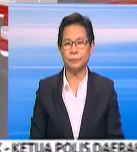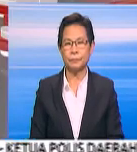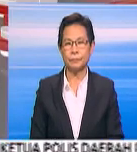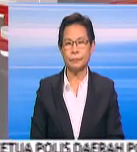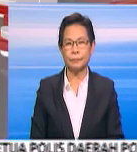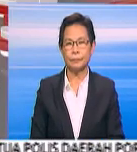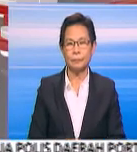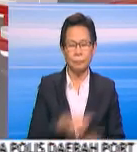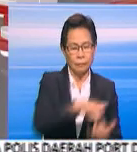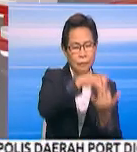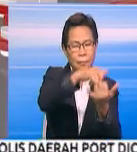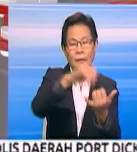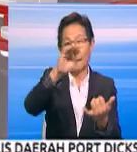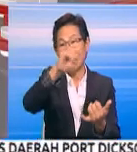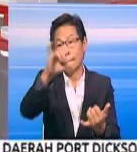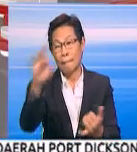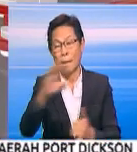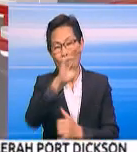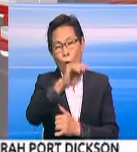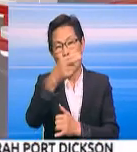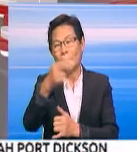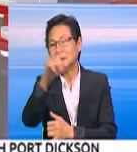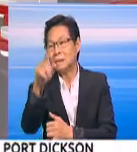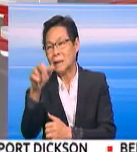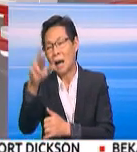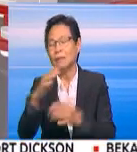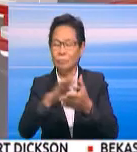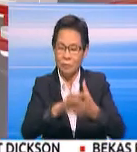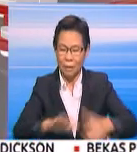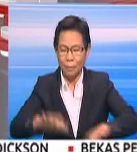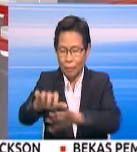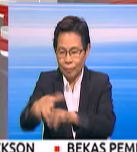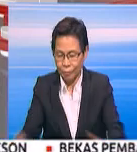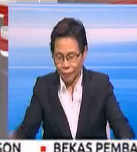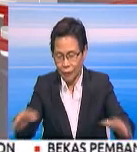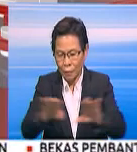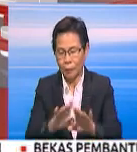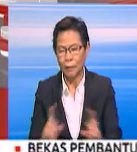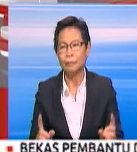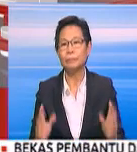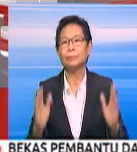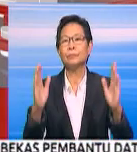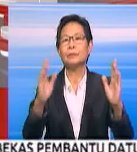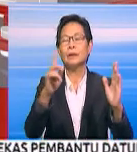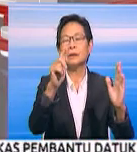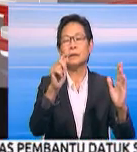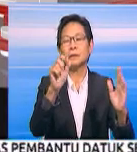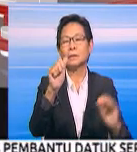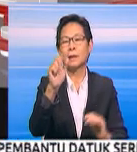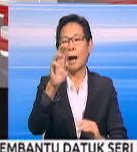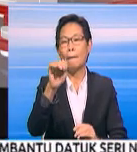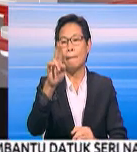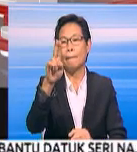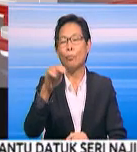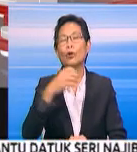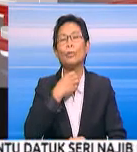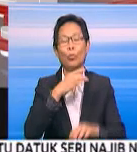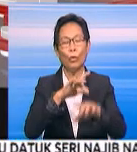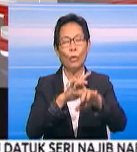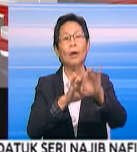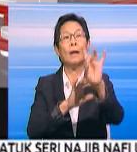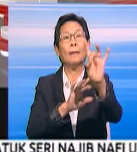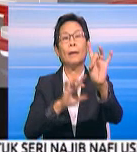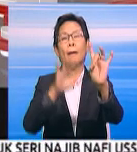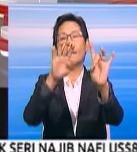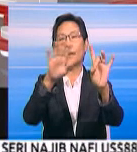Dalam pada itu, jenazah Mejar Muhammad Zahir selamat dikebumikan di tanah perkuburan Islam Tambun Ipoh kira-kira pukul 8.45